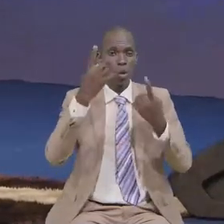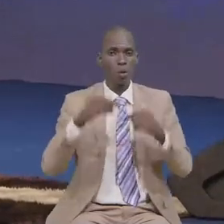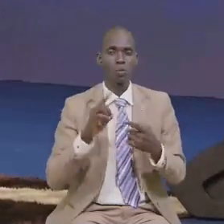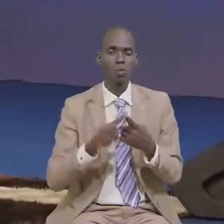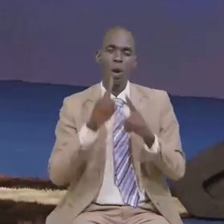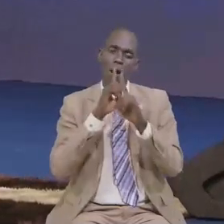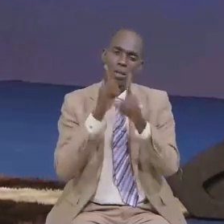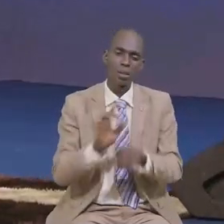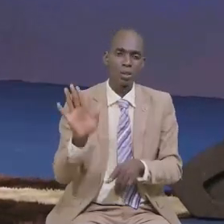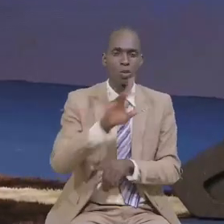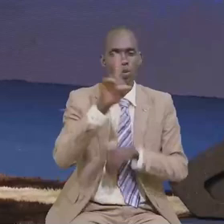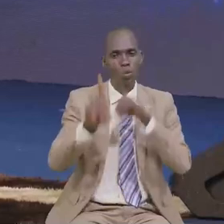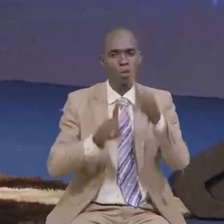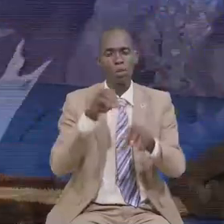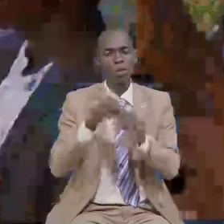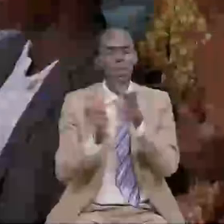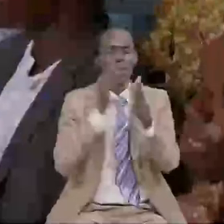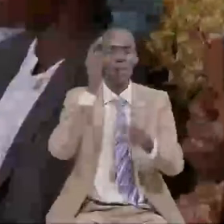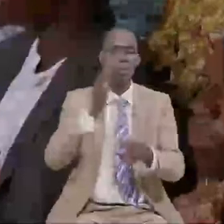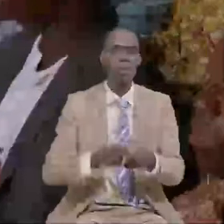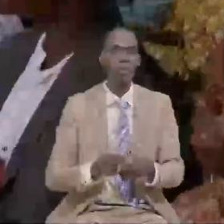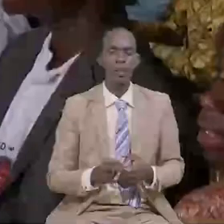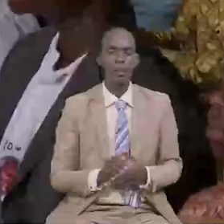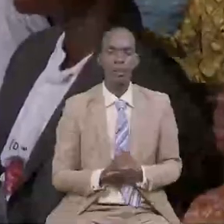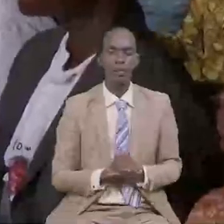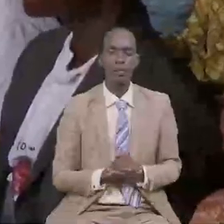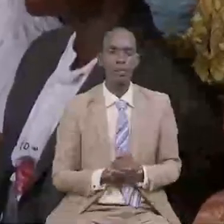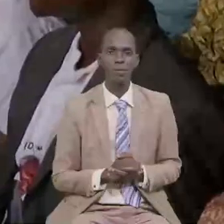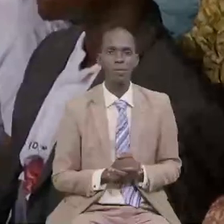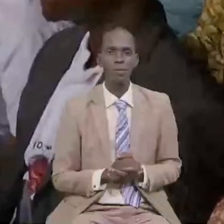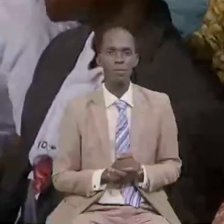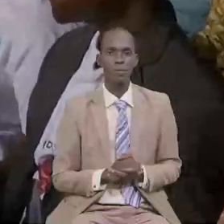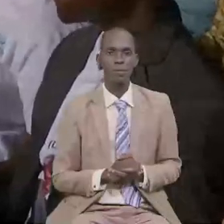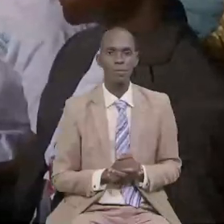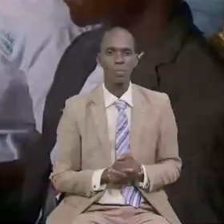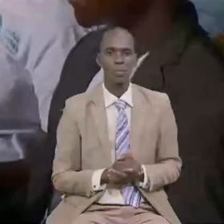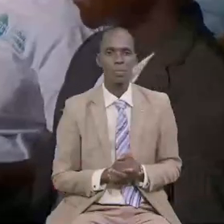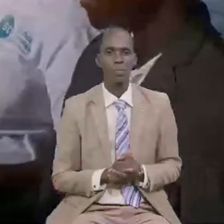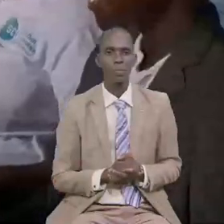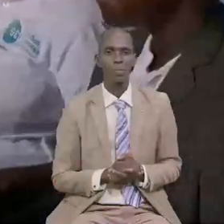guérison viendra répondre à votre question au nom de Jésus-Christ.